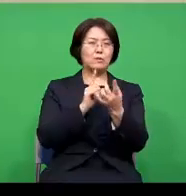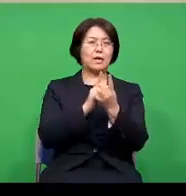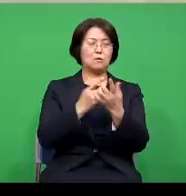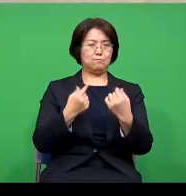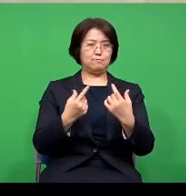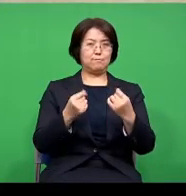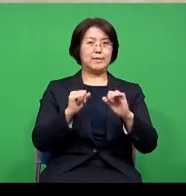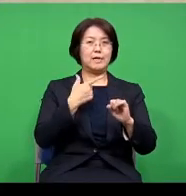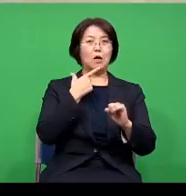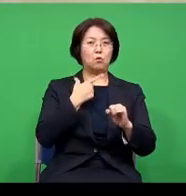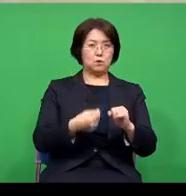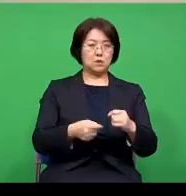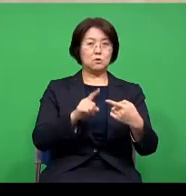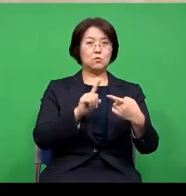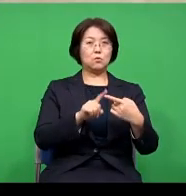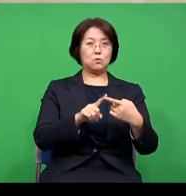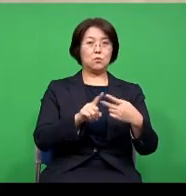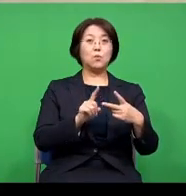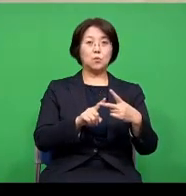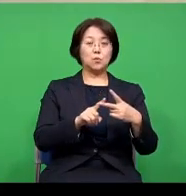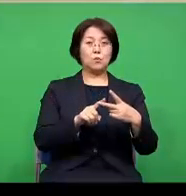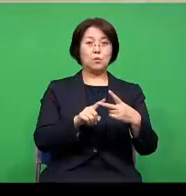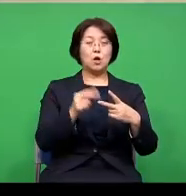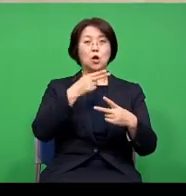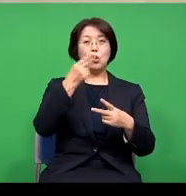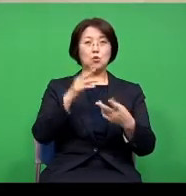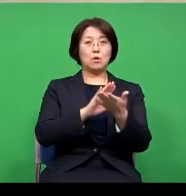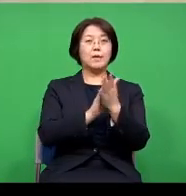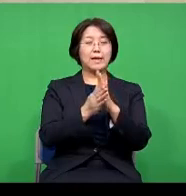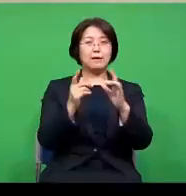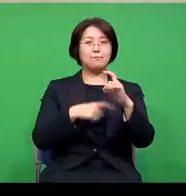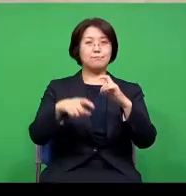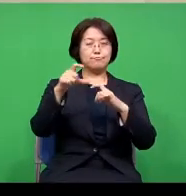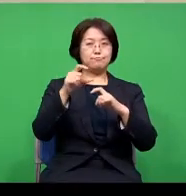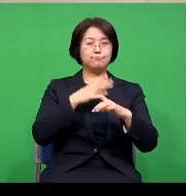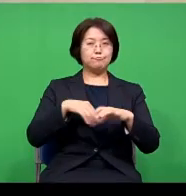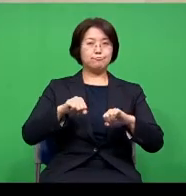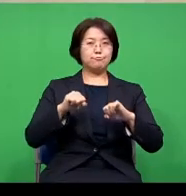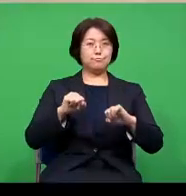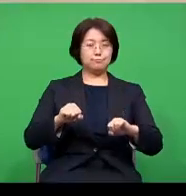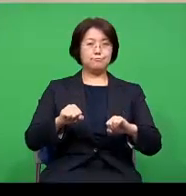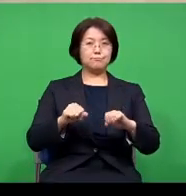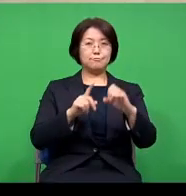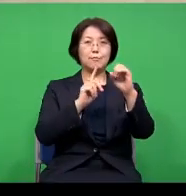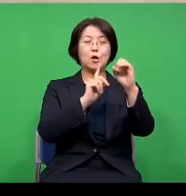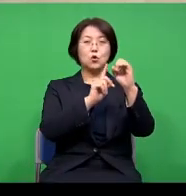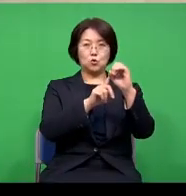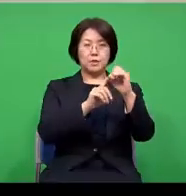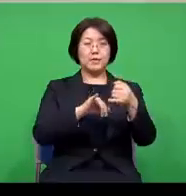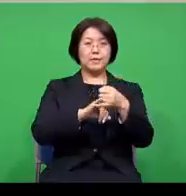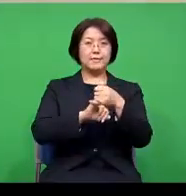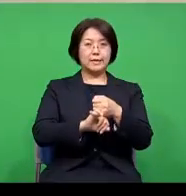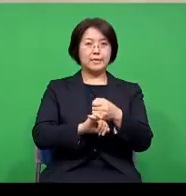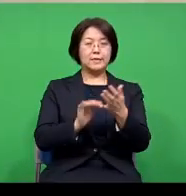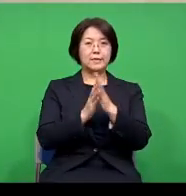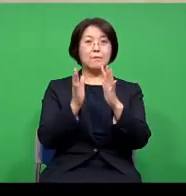ということと、やっぱりさらに富山県がですね、元気になるように、ぜひ